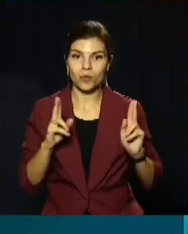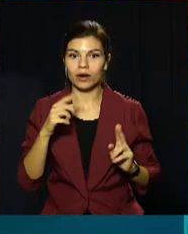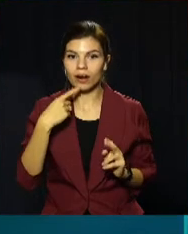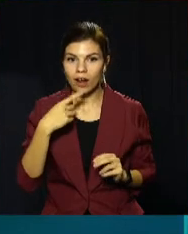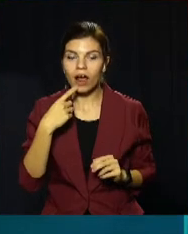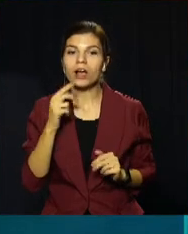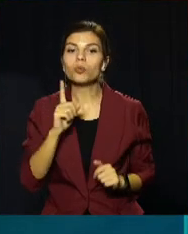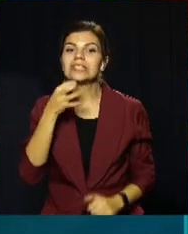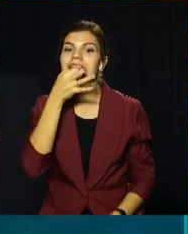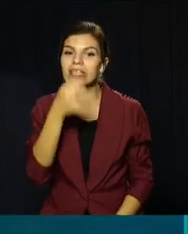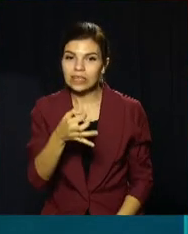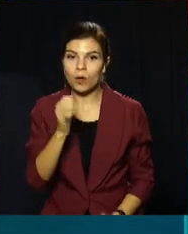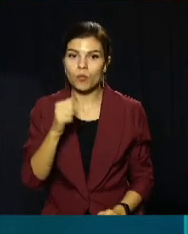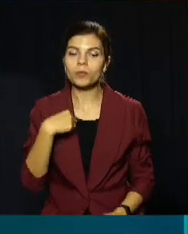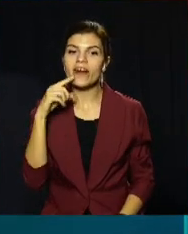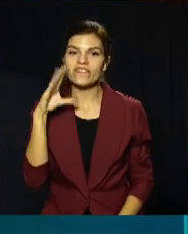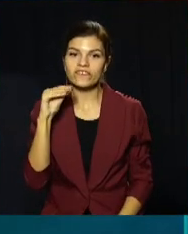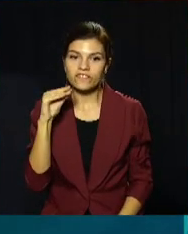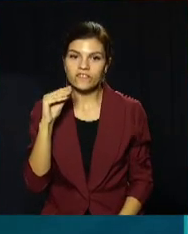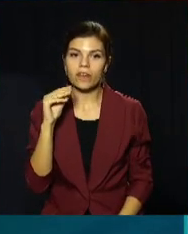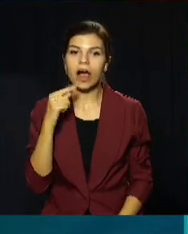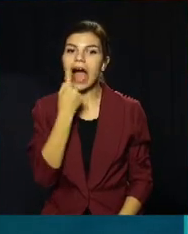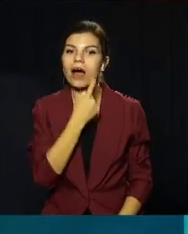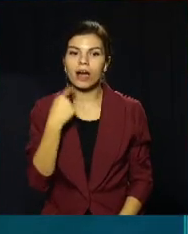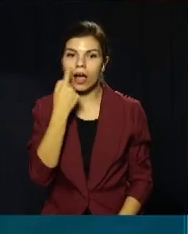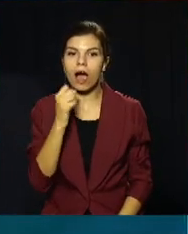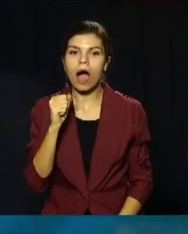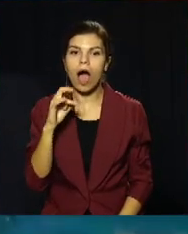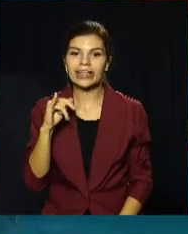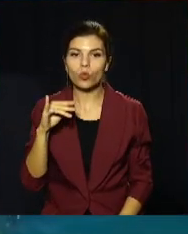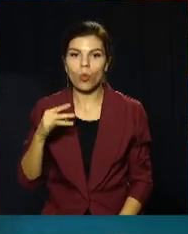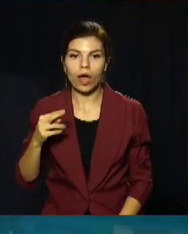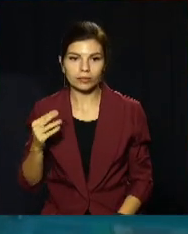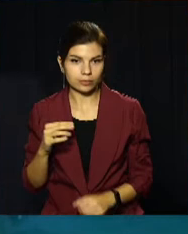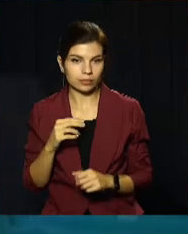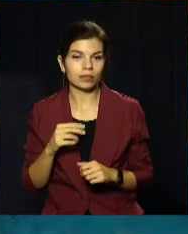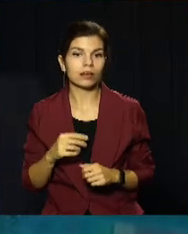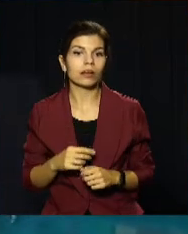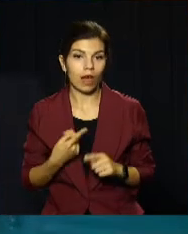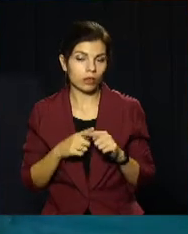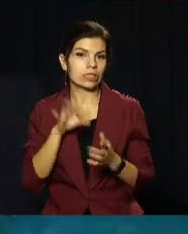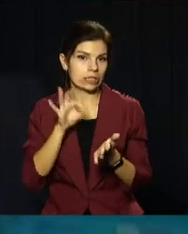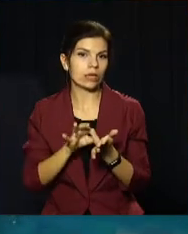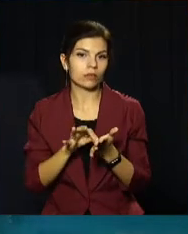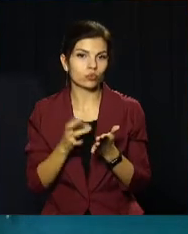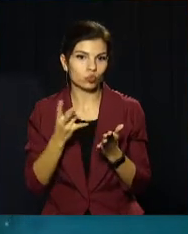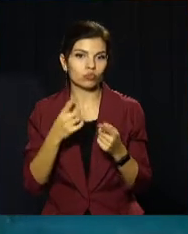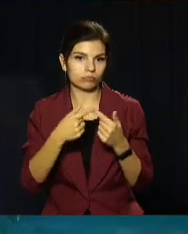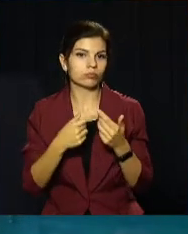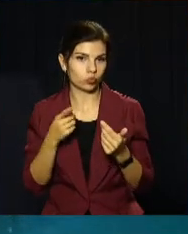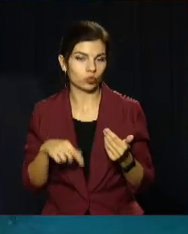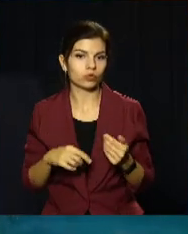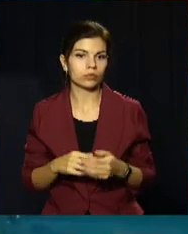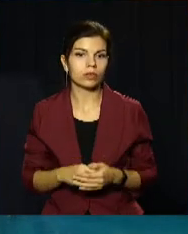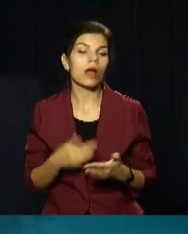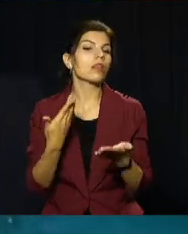це сказав, щоб ми проговорюємо артикуляцію. Ну, це одна із комплексів того, що ми робили.